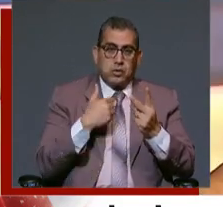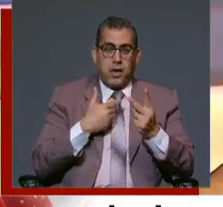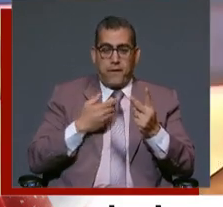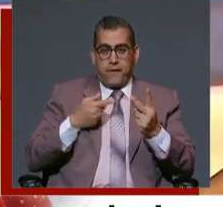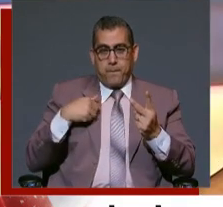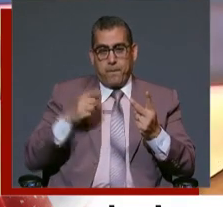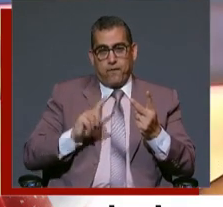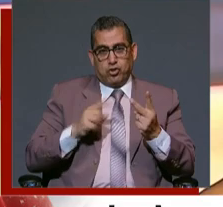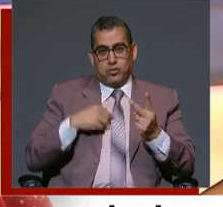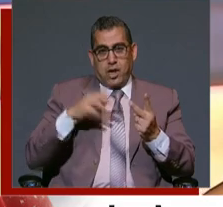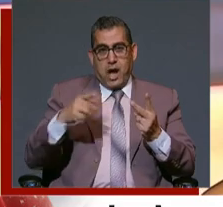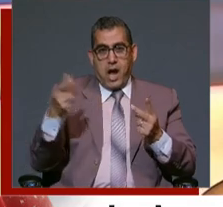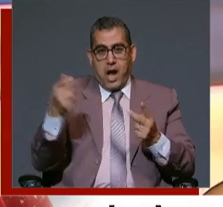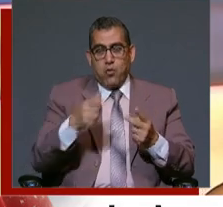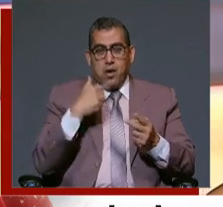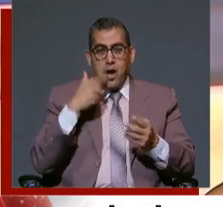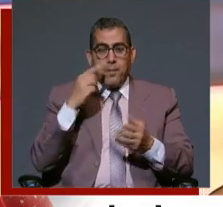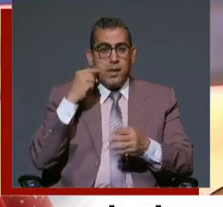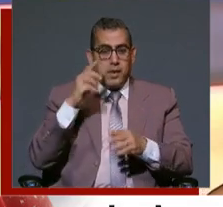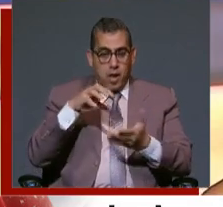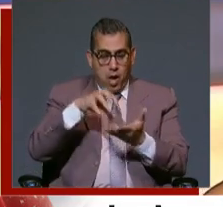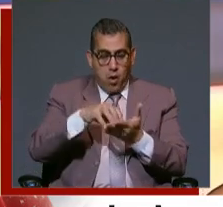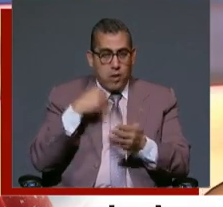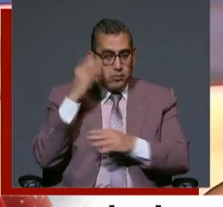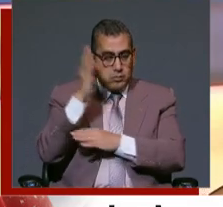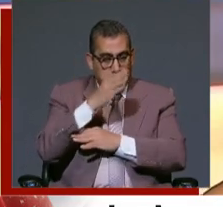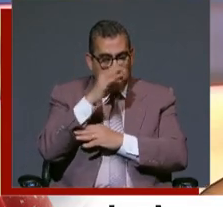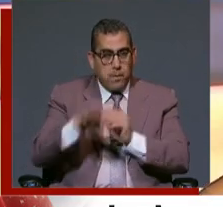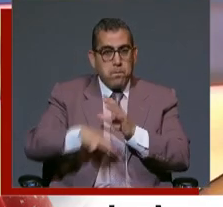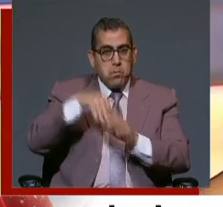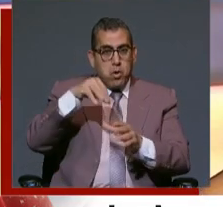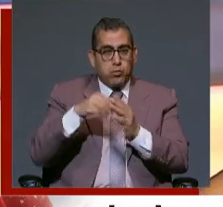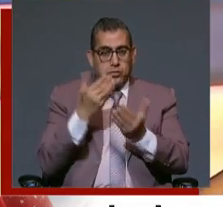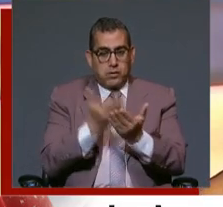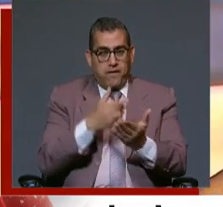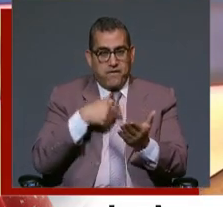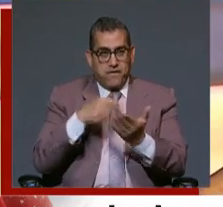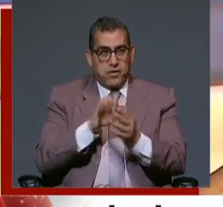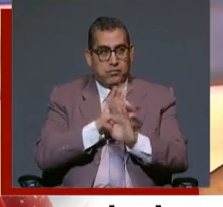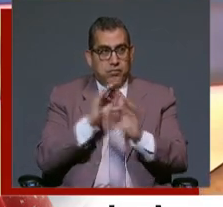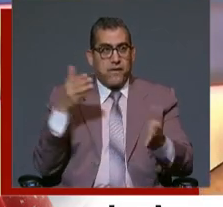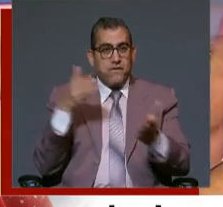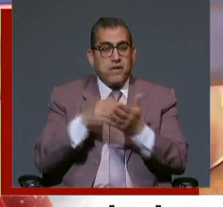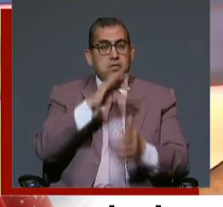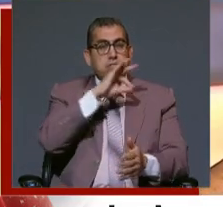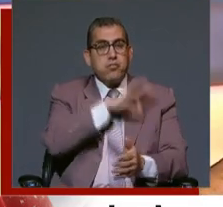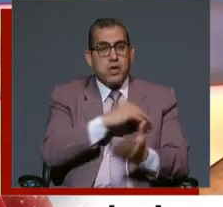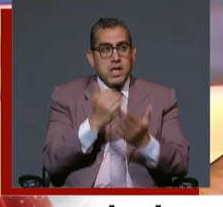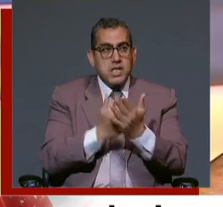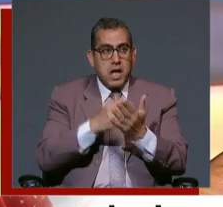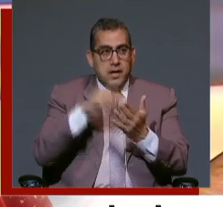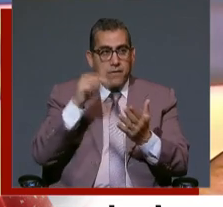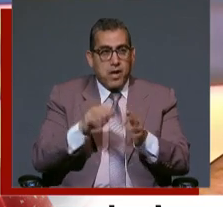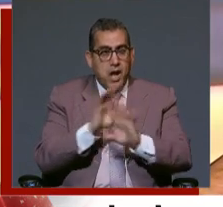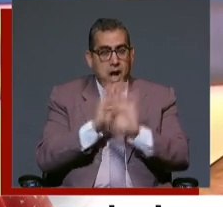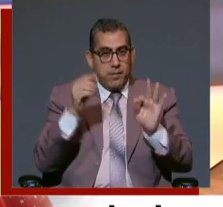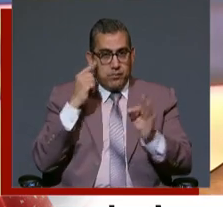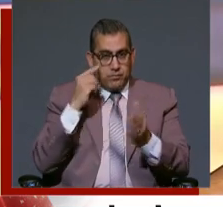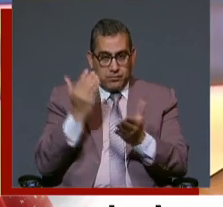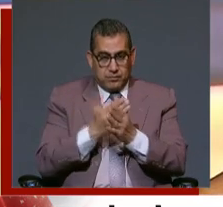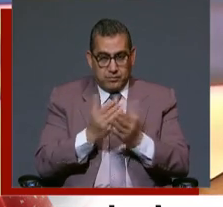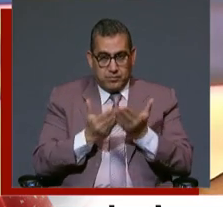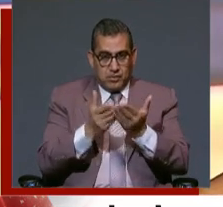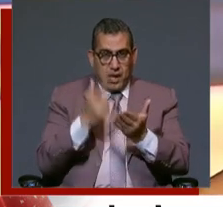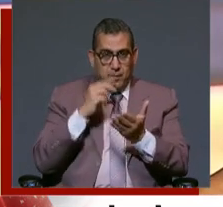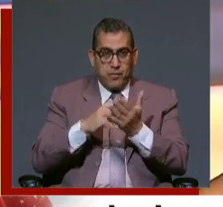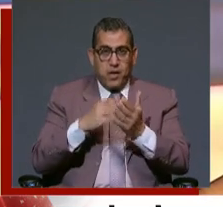تبقى كدوله جاهز بخطتك وبمشاريعك، وازاي بتقول ده بيصب في الاقتصاد مش فقط في ان هو بيقلل